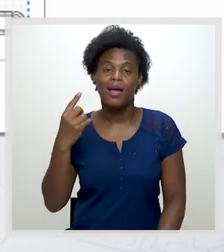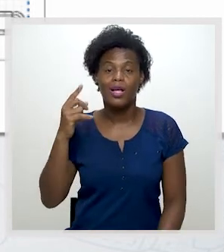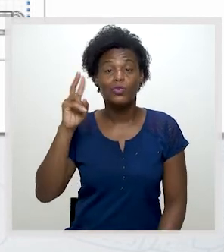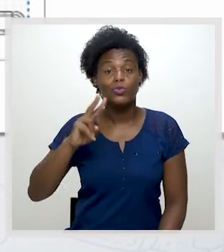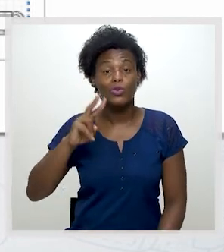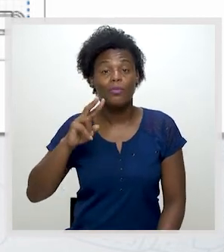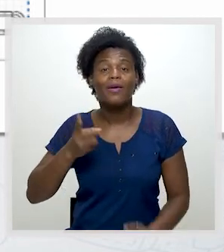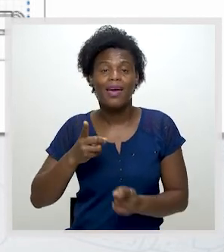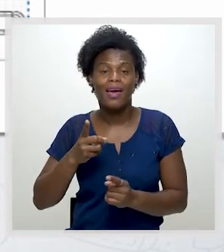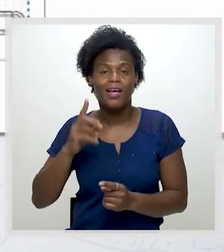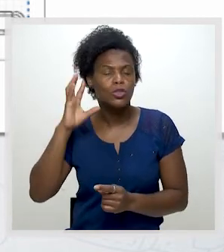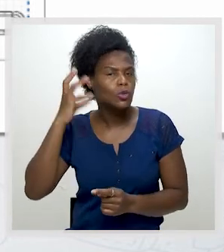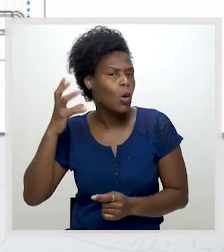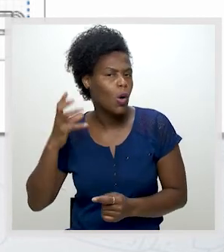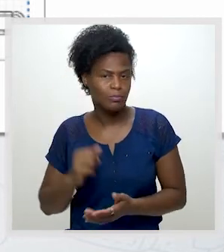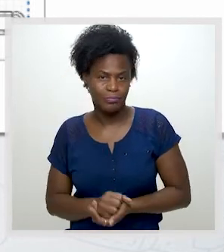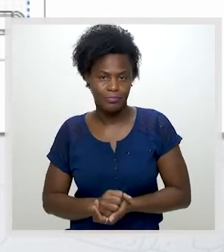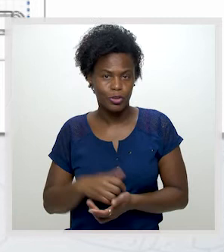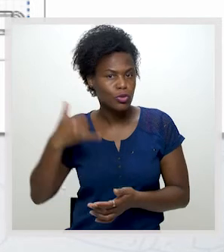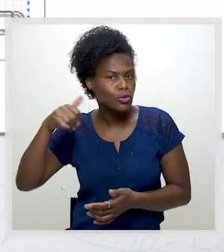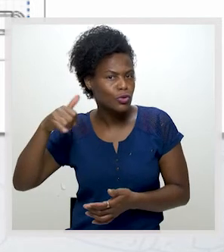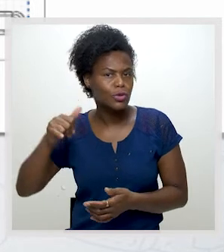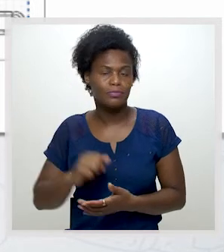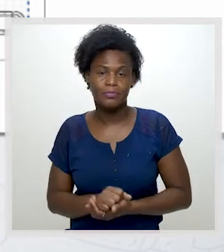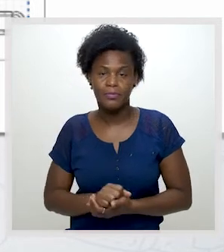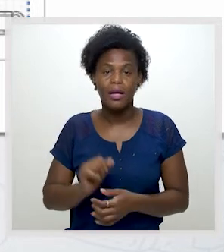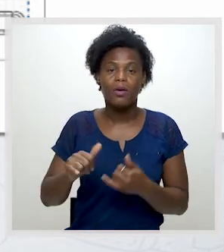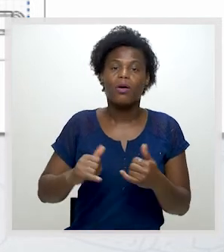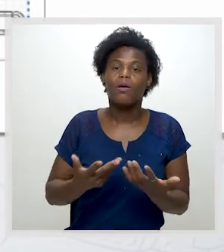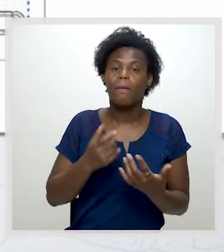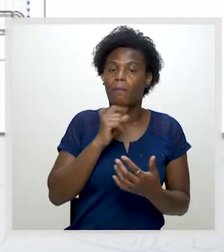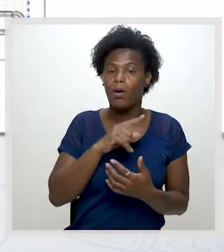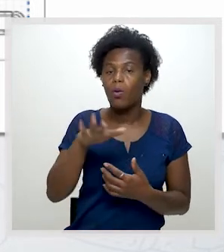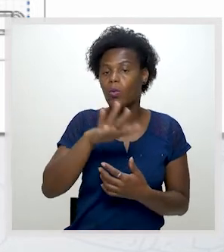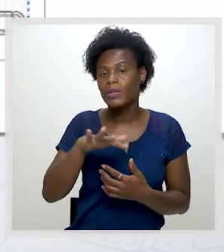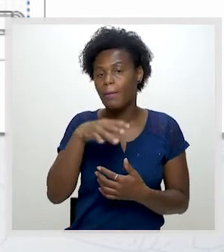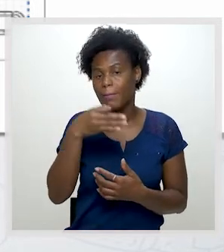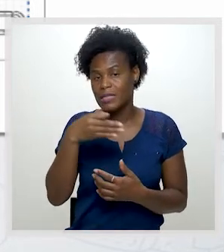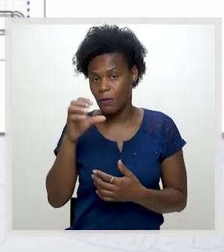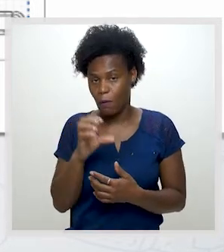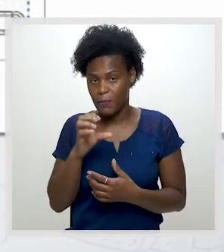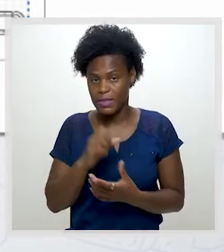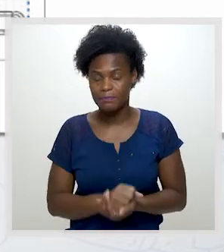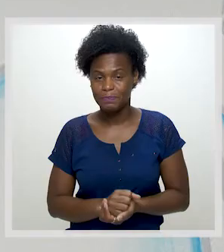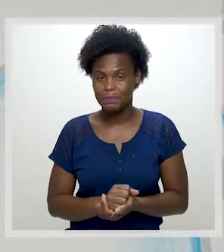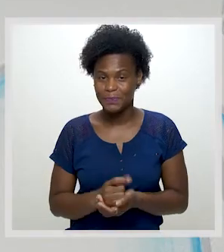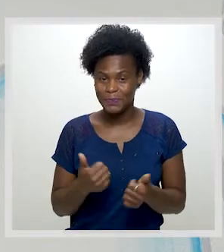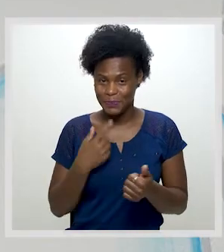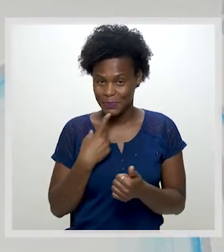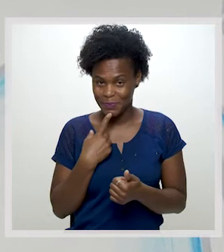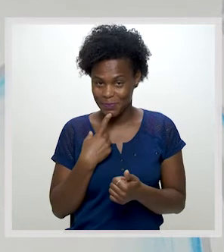action qui est sonner. Et voilà quand on peut utiliser le passé composé. C'est bon? Tu as